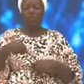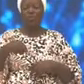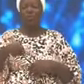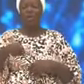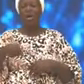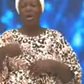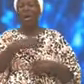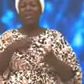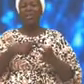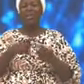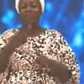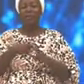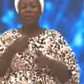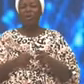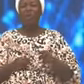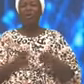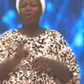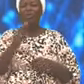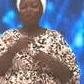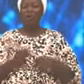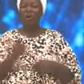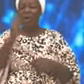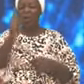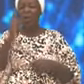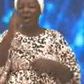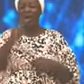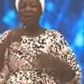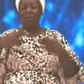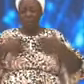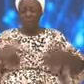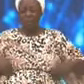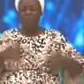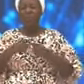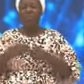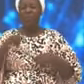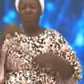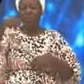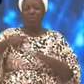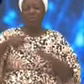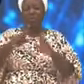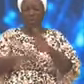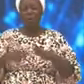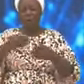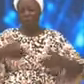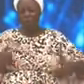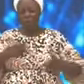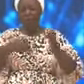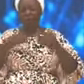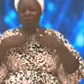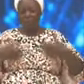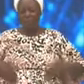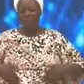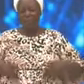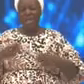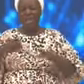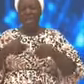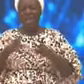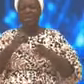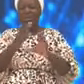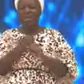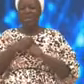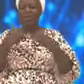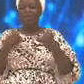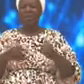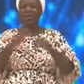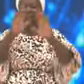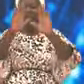la plus pâti vers le bas qu'il reçoit maintenant guérison miraculeuse guérison